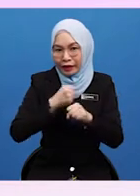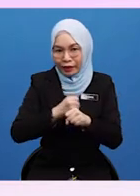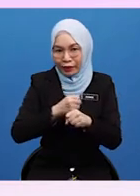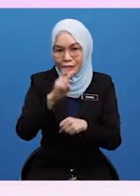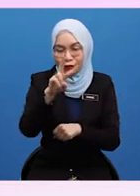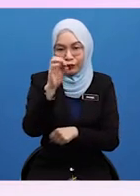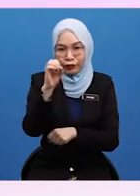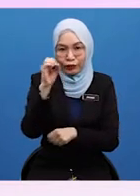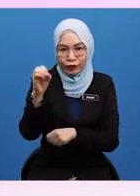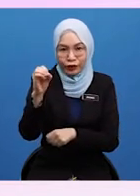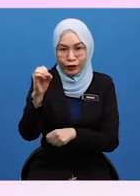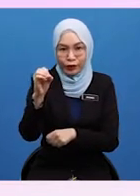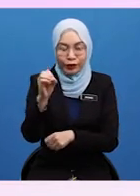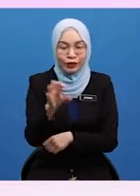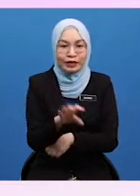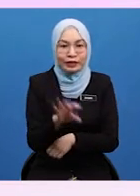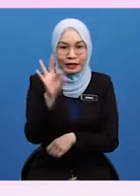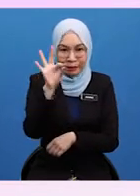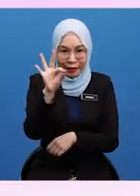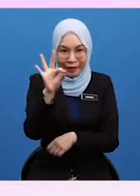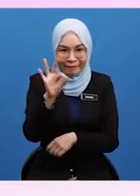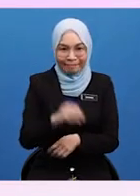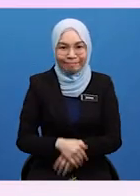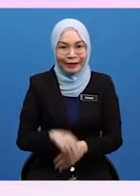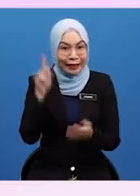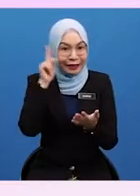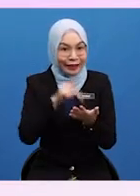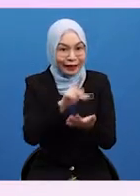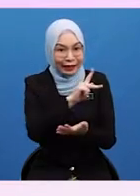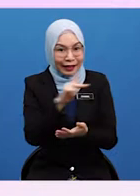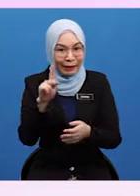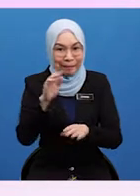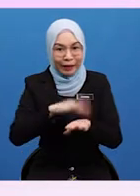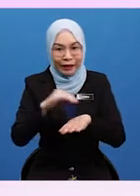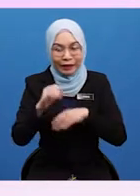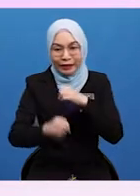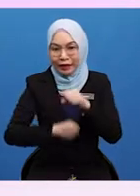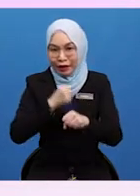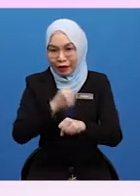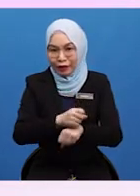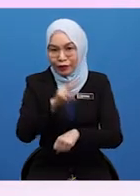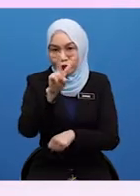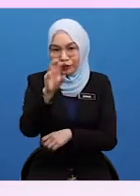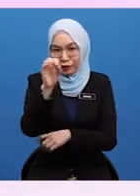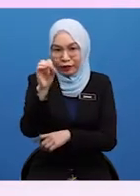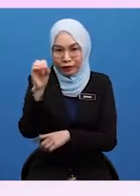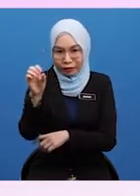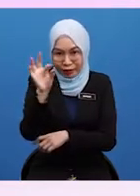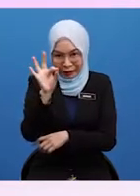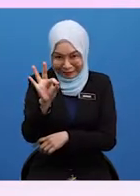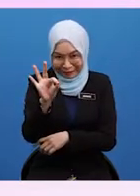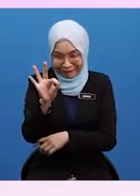satelit Razak saat ini merupakan satelit Ma'ruf kedua yang berupaya